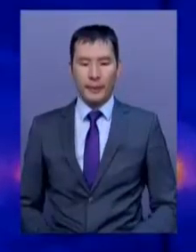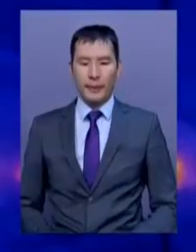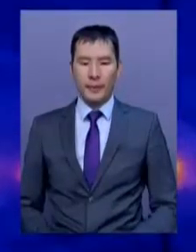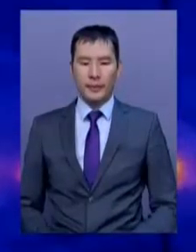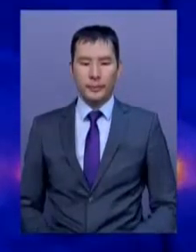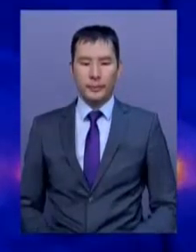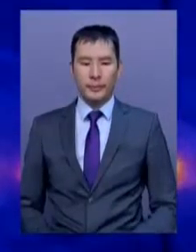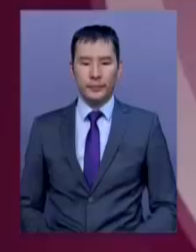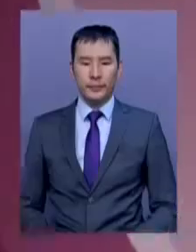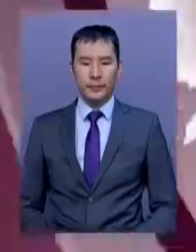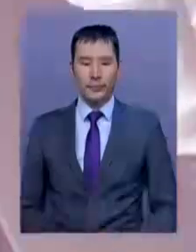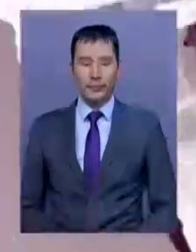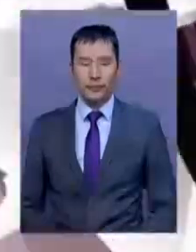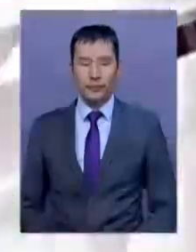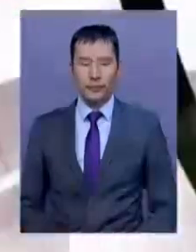көретіндеріңіз.